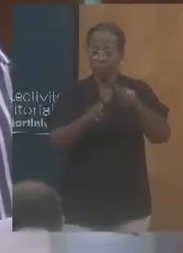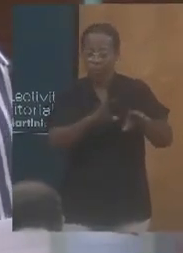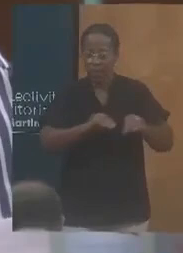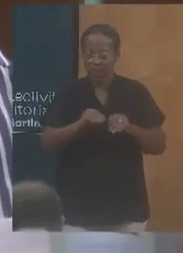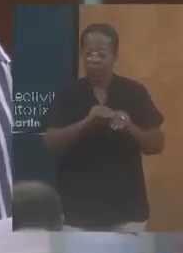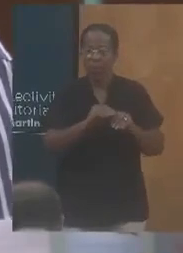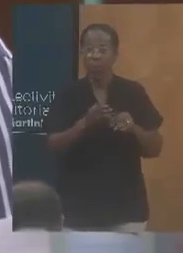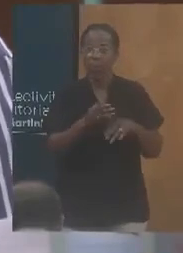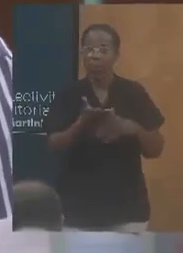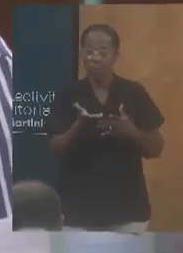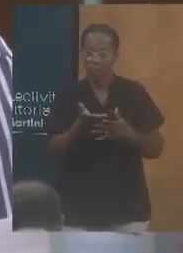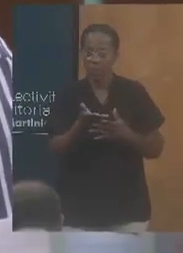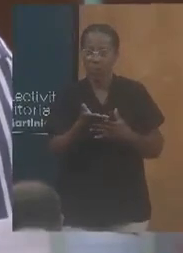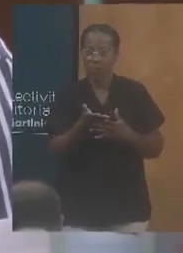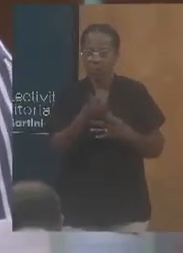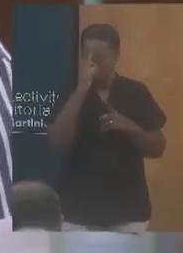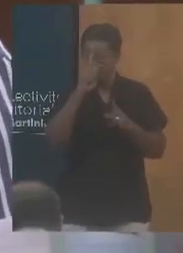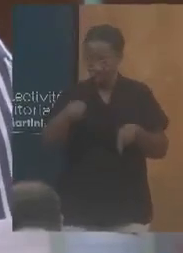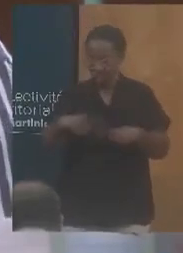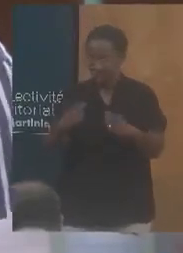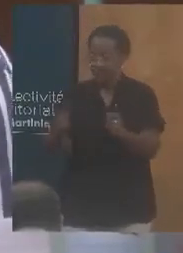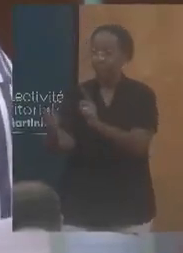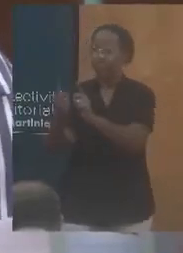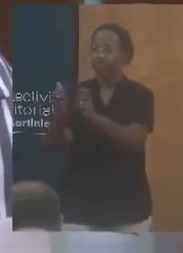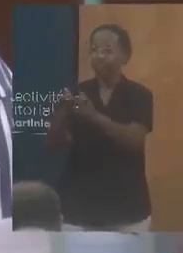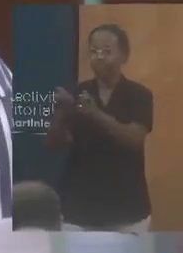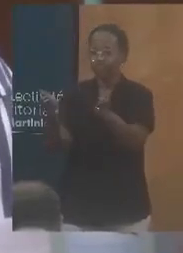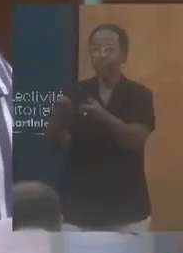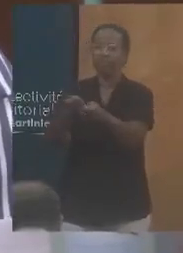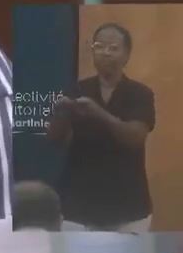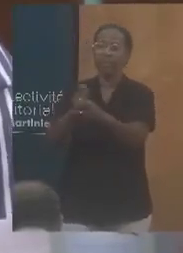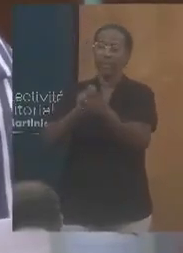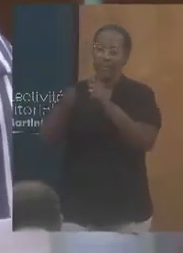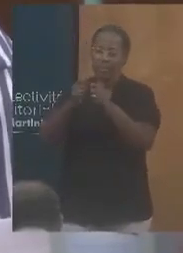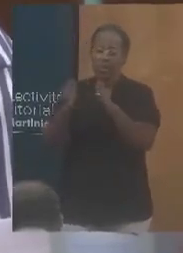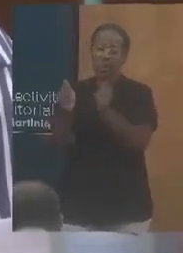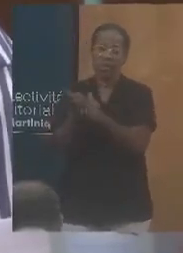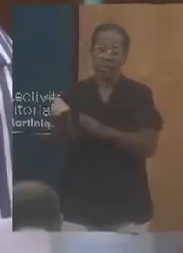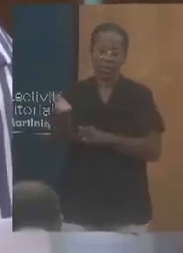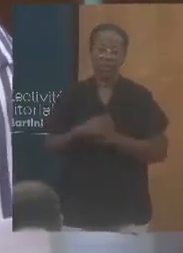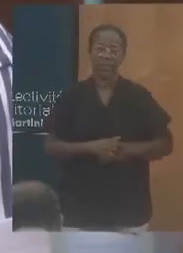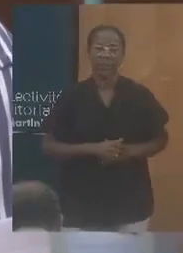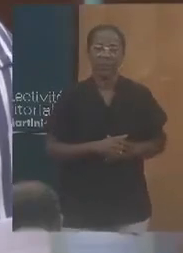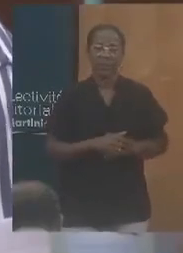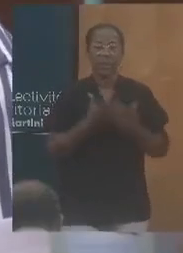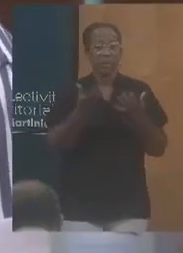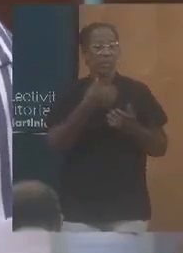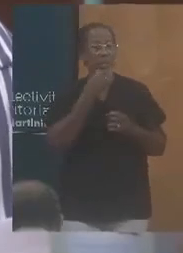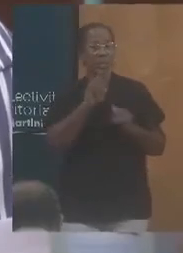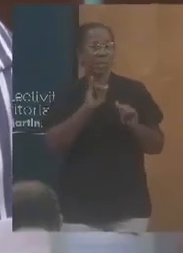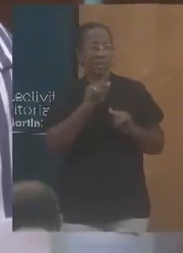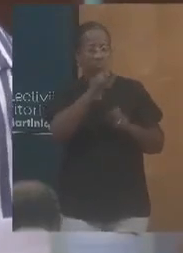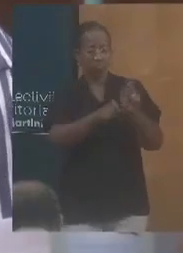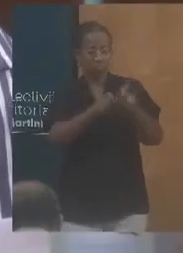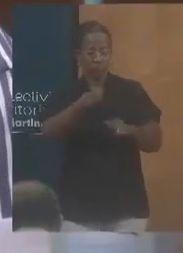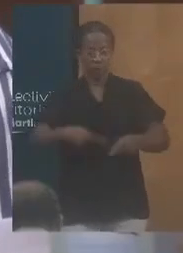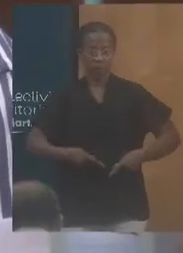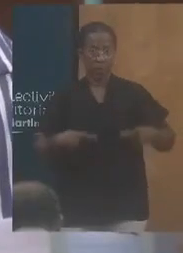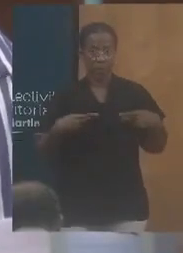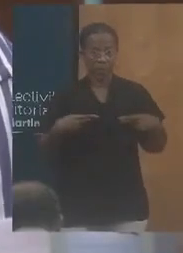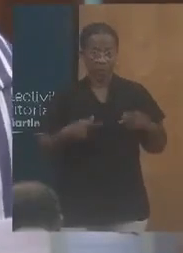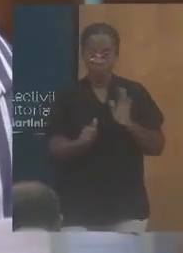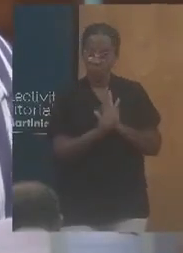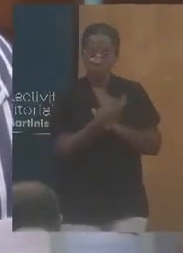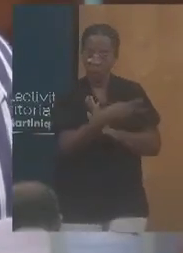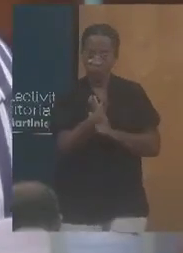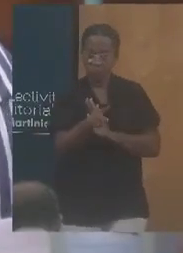démocratiquement désignés pour aller discuter avec le gouvernement français. C'est-à-dire ce qu'on appelle les parlementaires, parce que c'est leur fonction, de